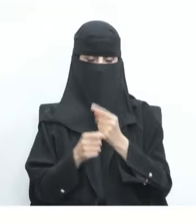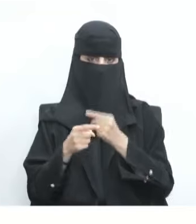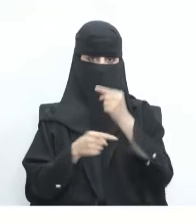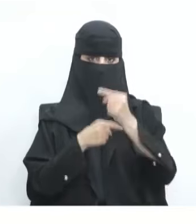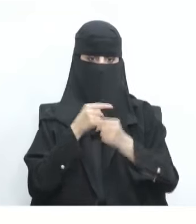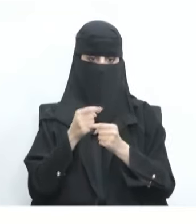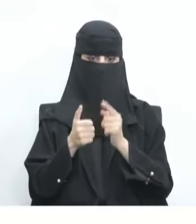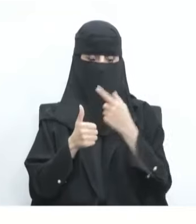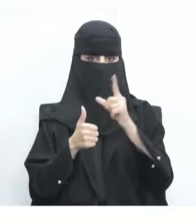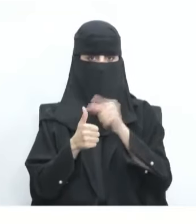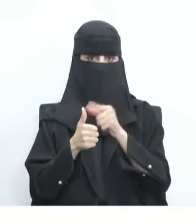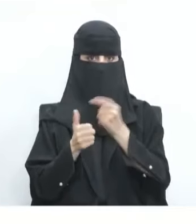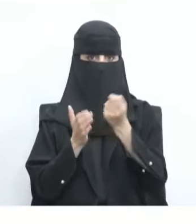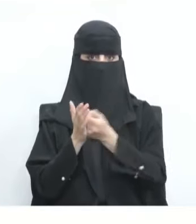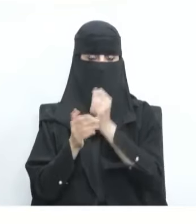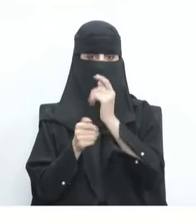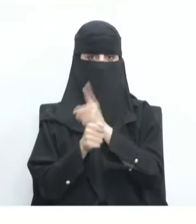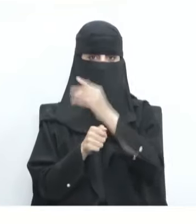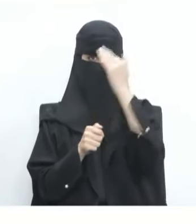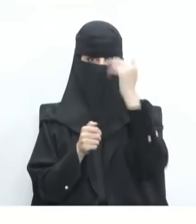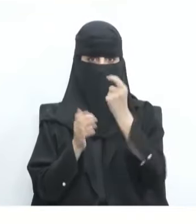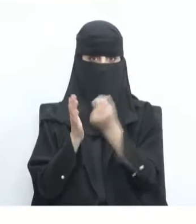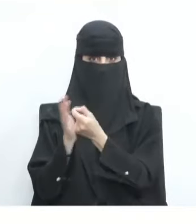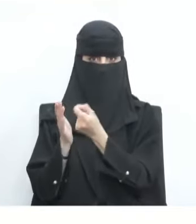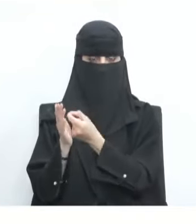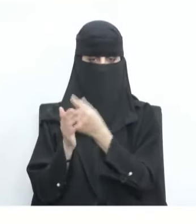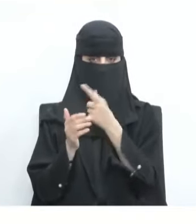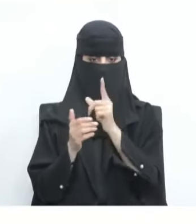تكتب وايضا